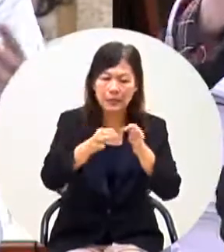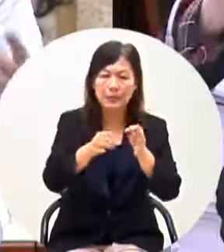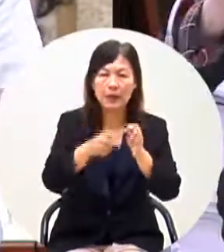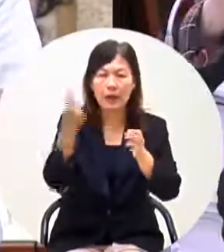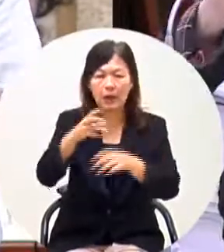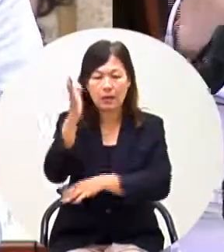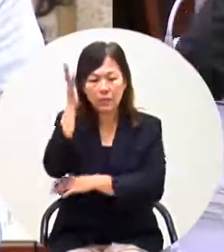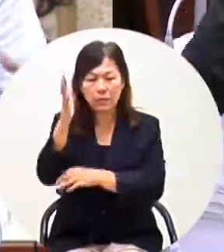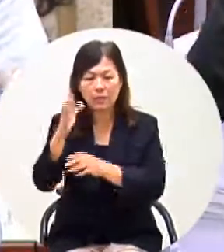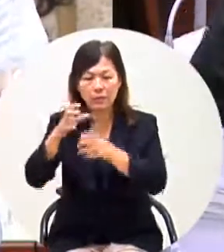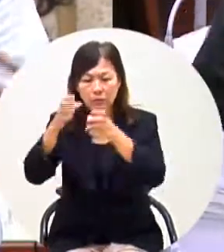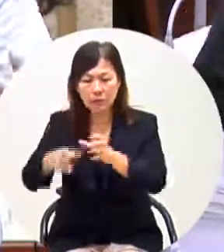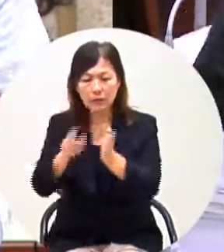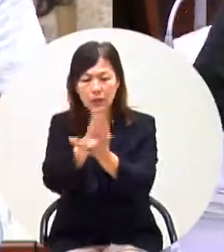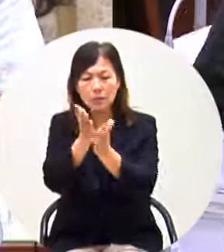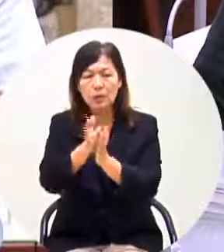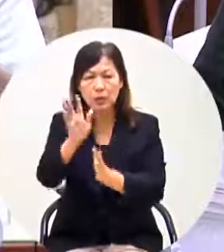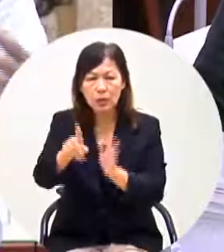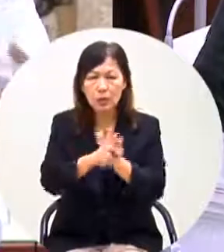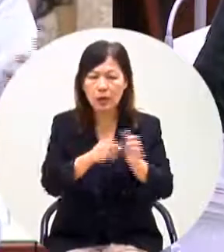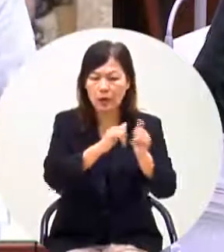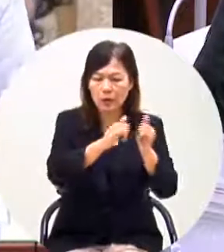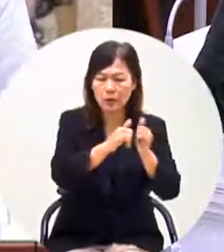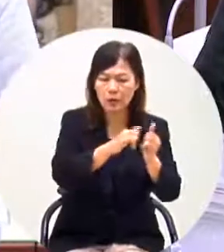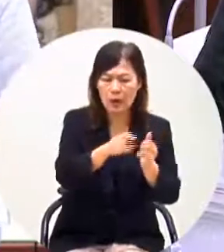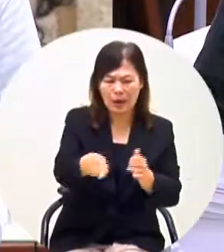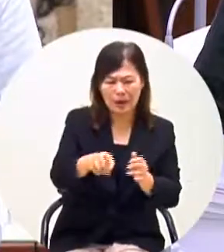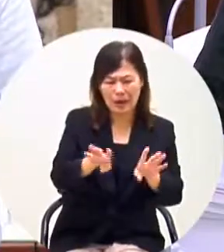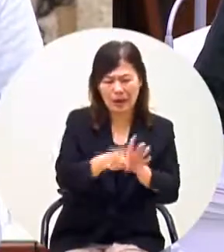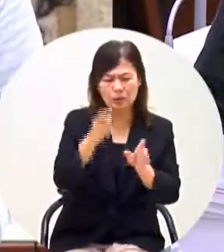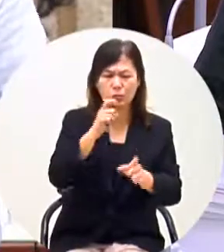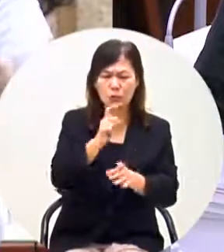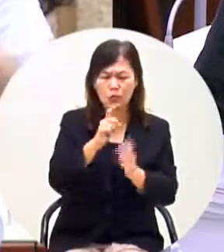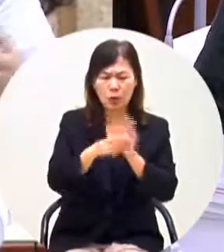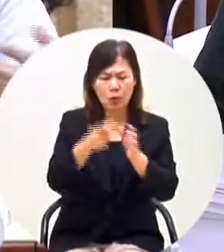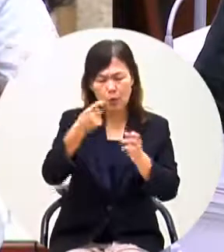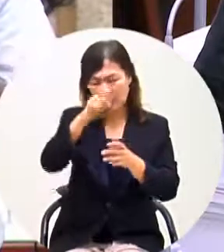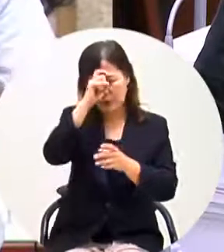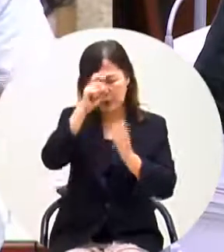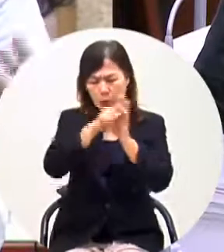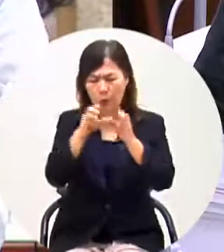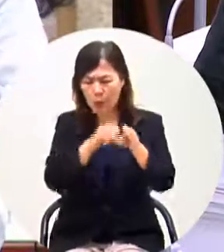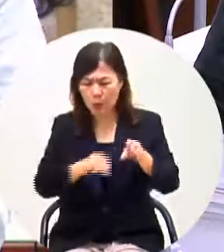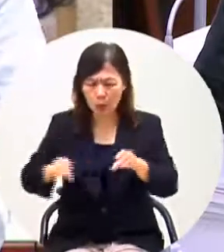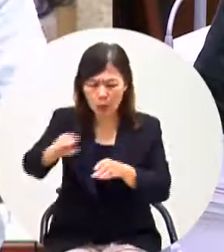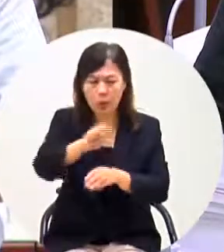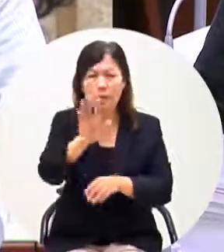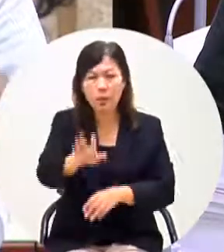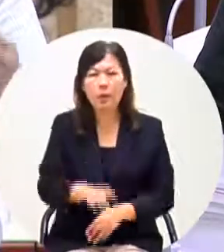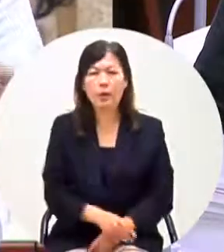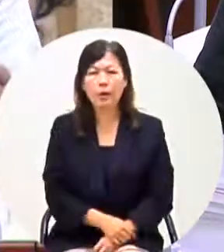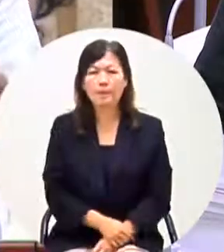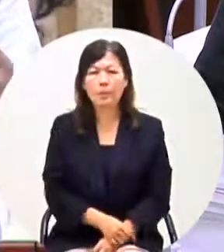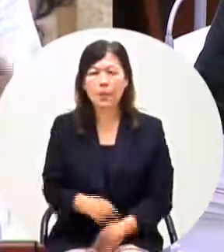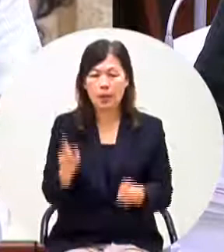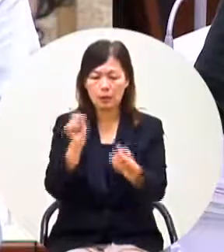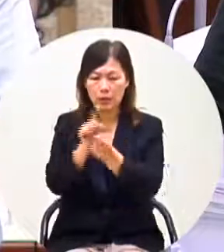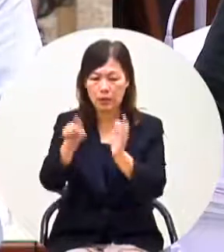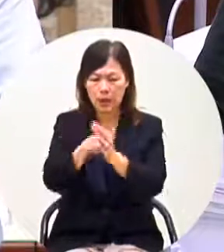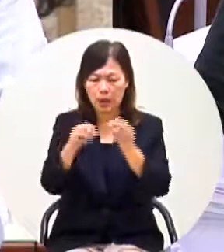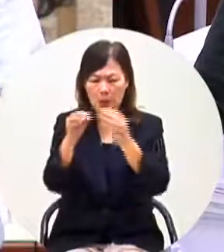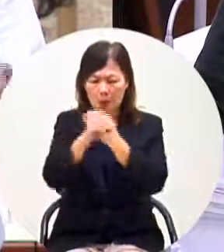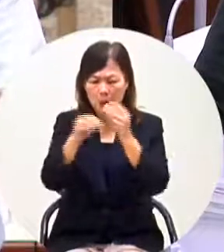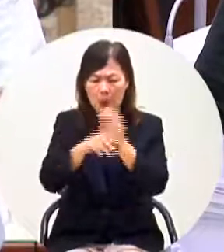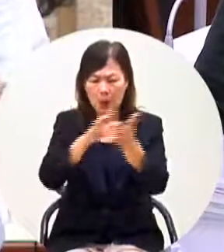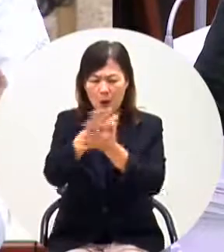方居民开始会说啊，我要希望说能够开外环道，来疏解这个交通，改变这个结果。那结果造成